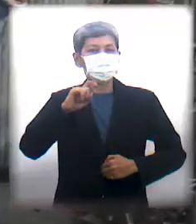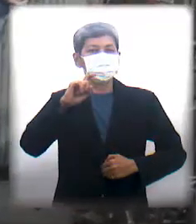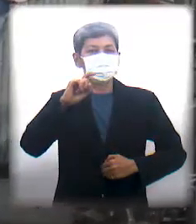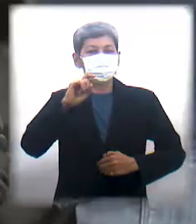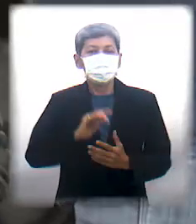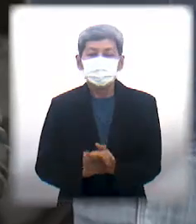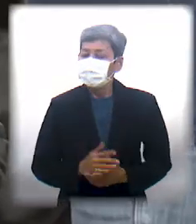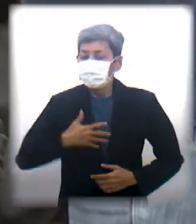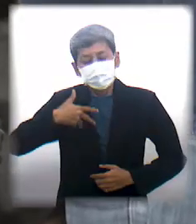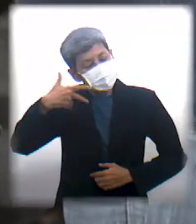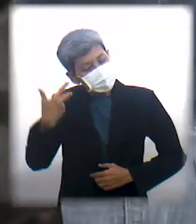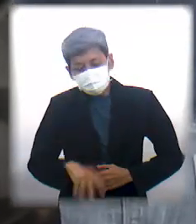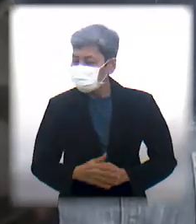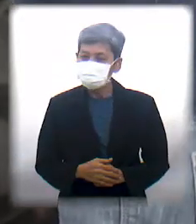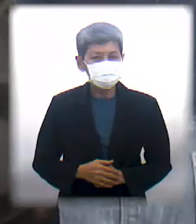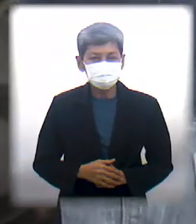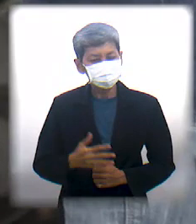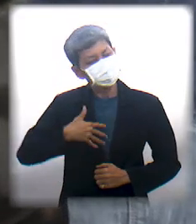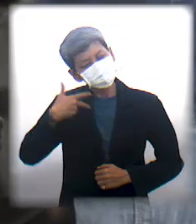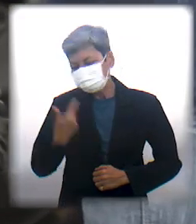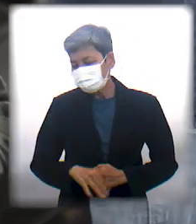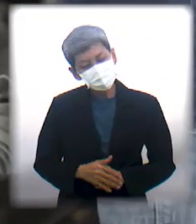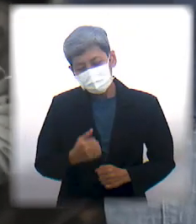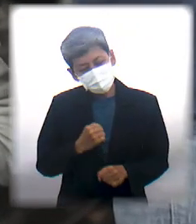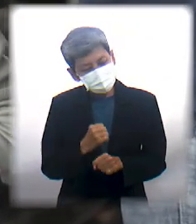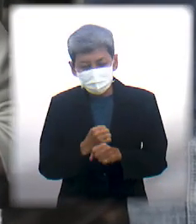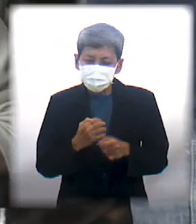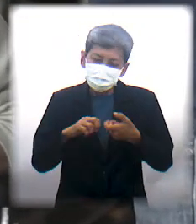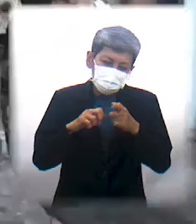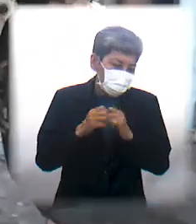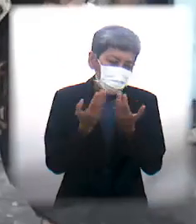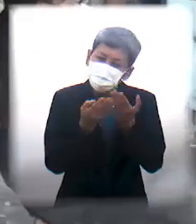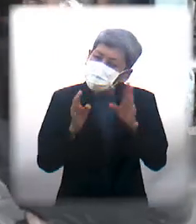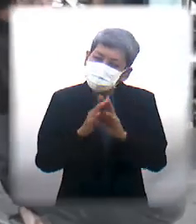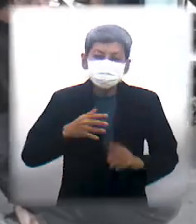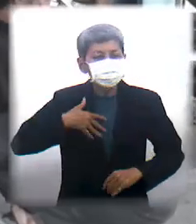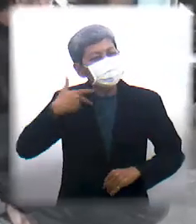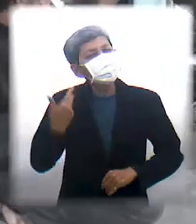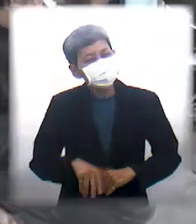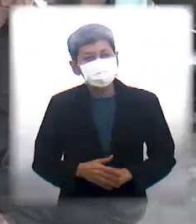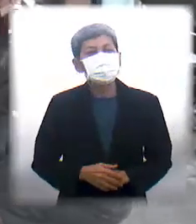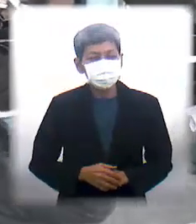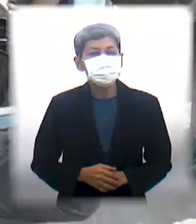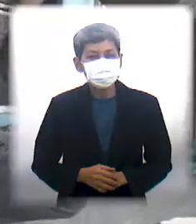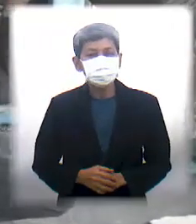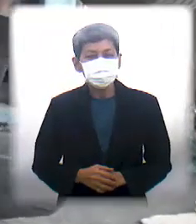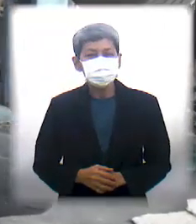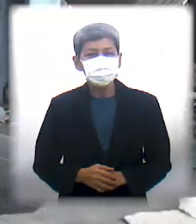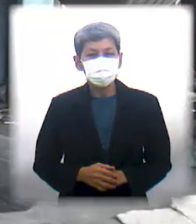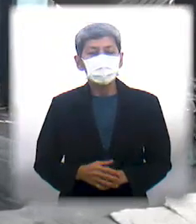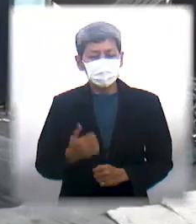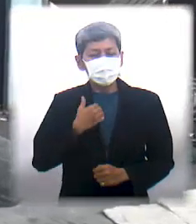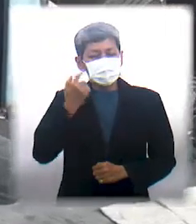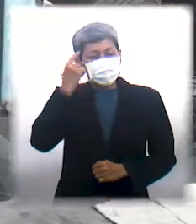คิดตอนนั้นก็คิดว่าท้ออย่างเดียวแหละว่าเราจะเป็นภาระให้เขาหรือมาเอาหรืออะไรเงี้ย ก็ยังมีความหวังครับที่